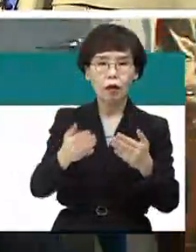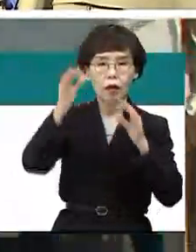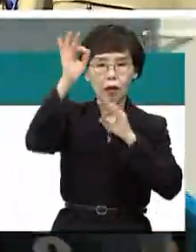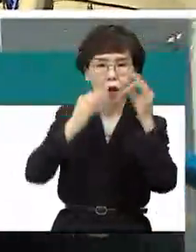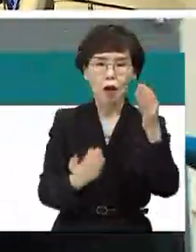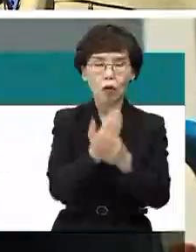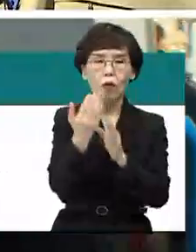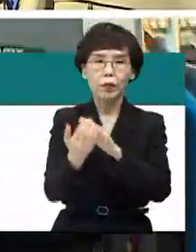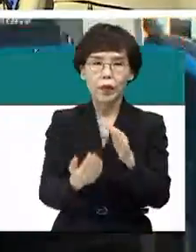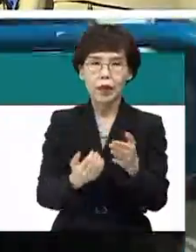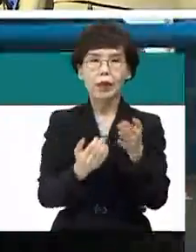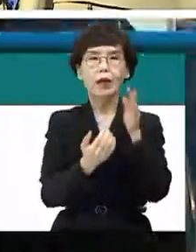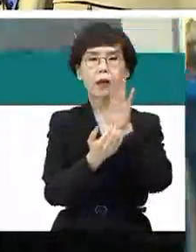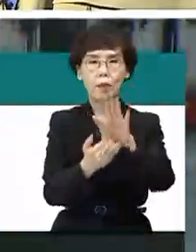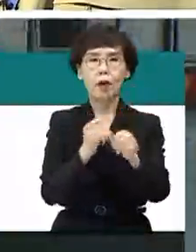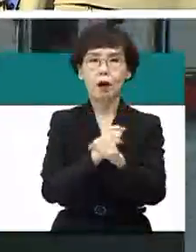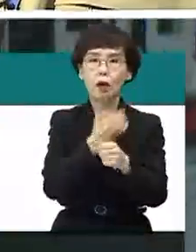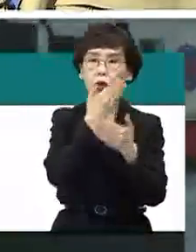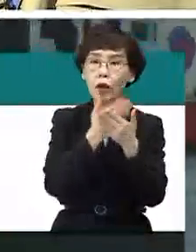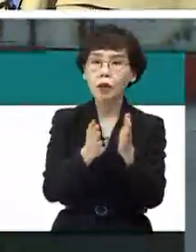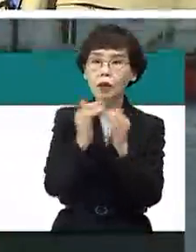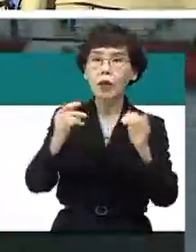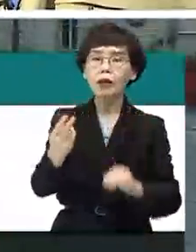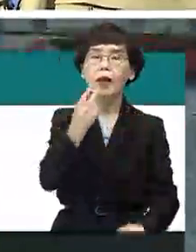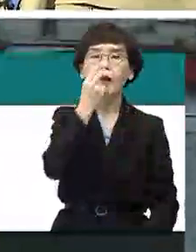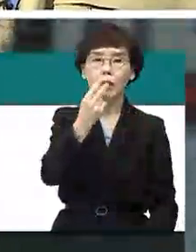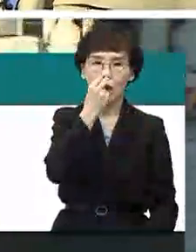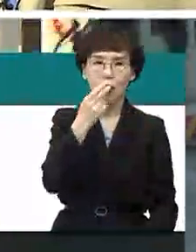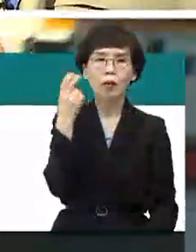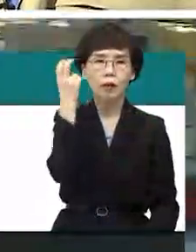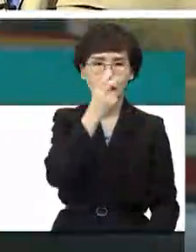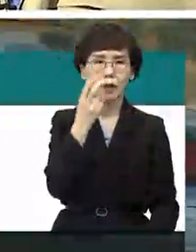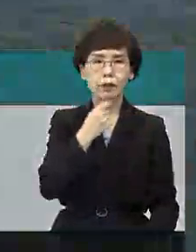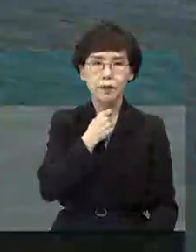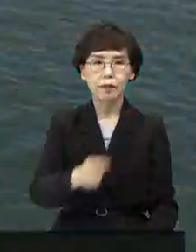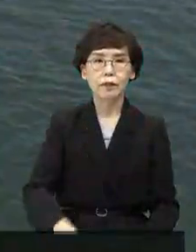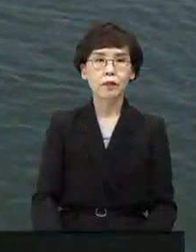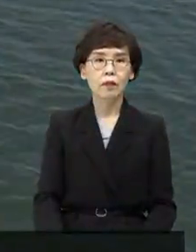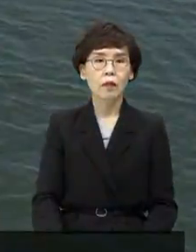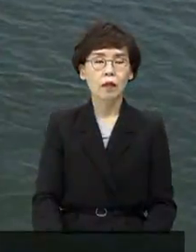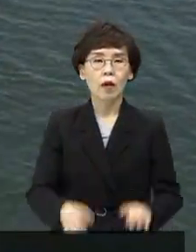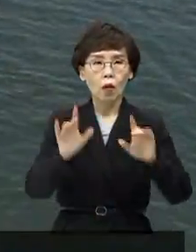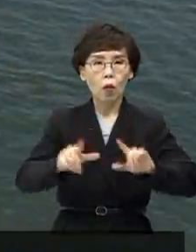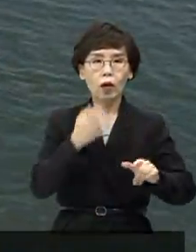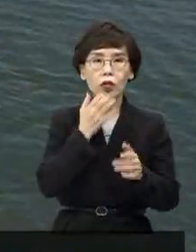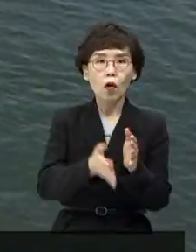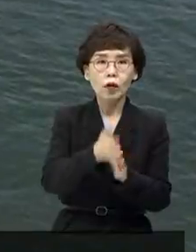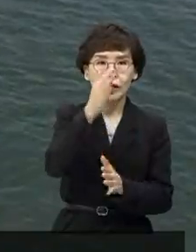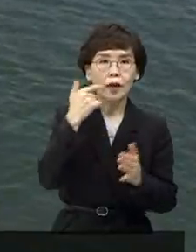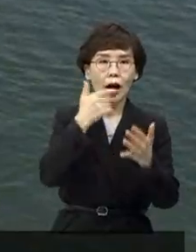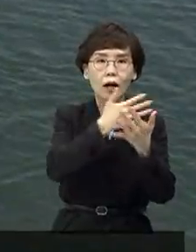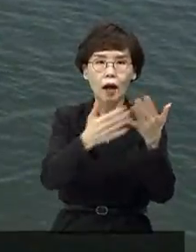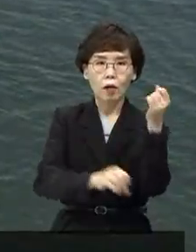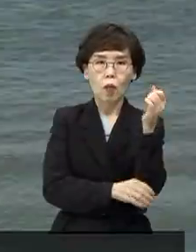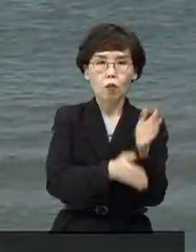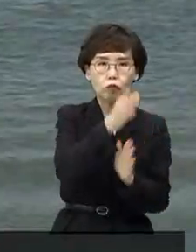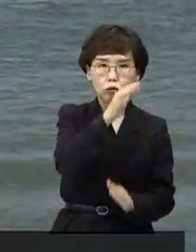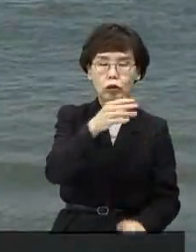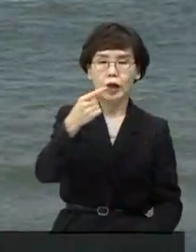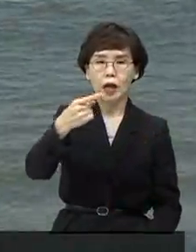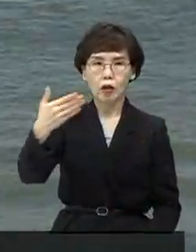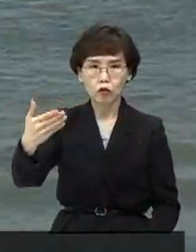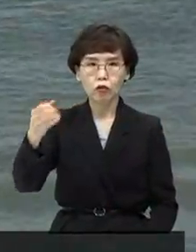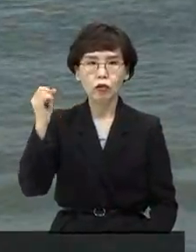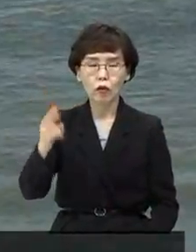예방하고 소중한 시민의 생명을 지키도록 하겠습니다. 올해는 서울시 한강사업본부와 119